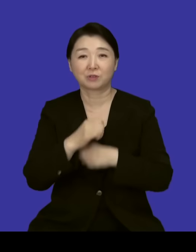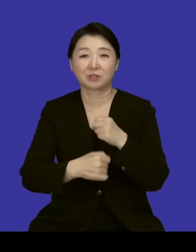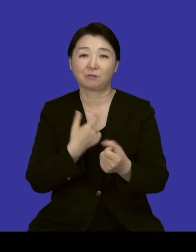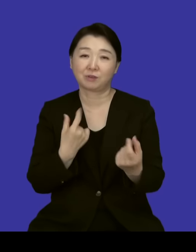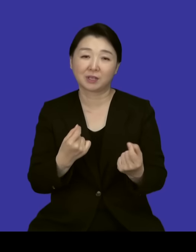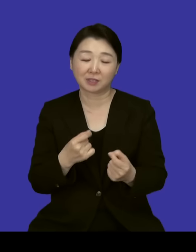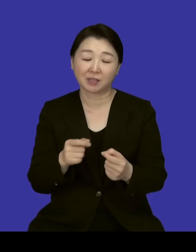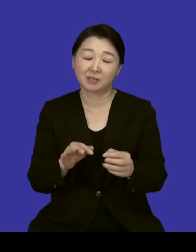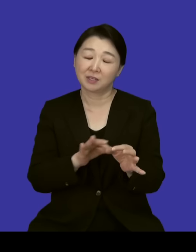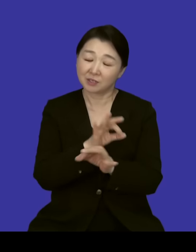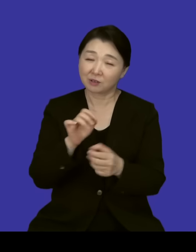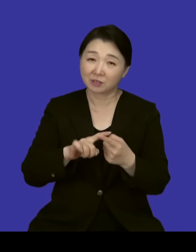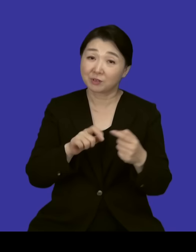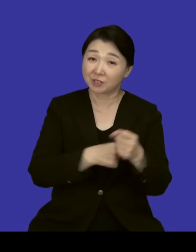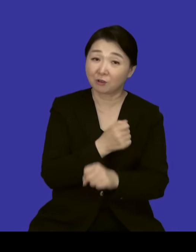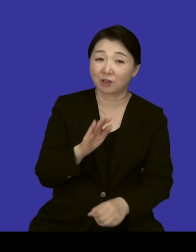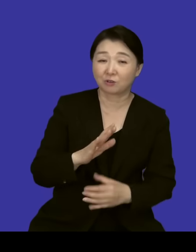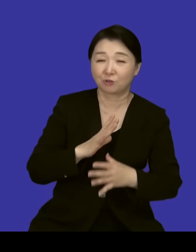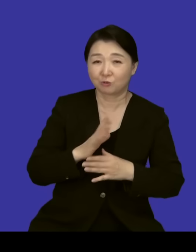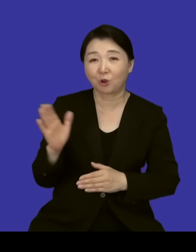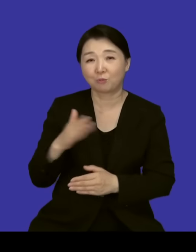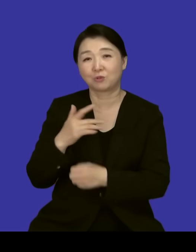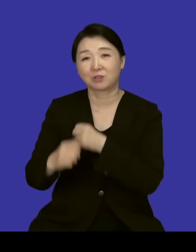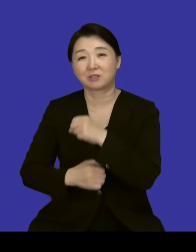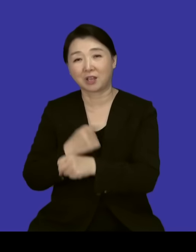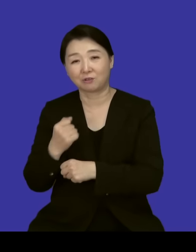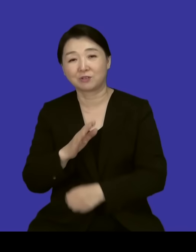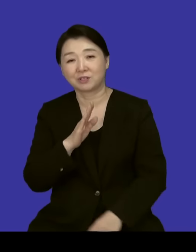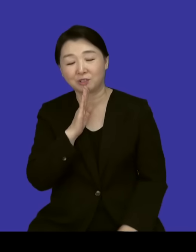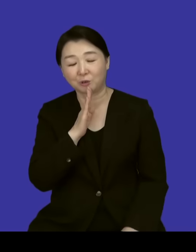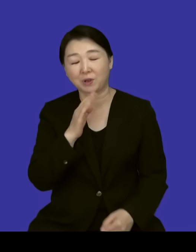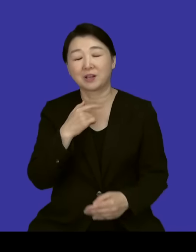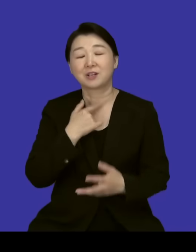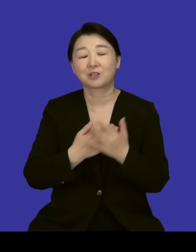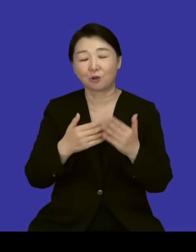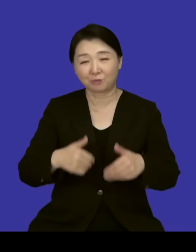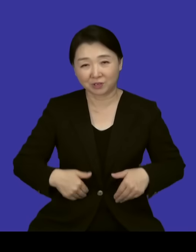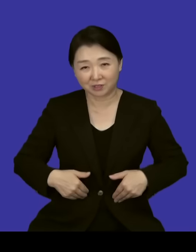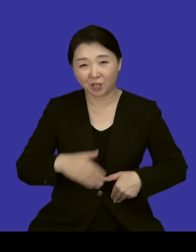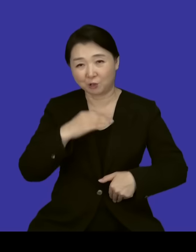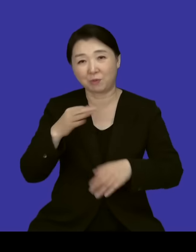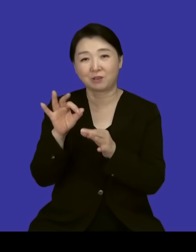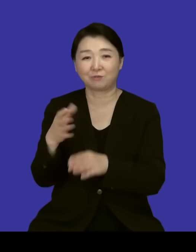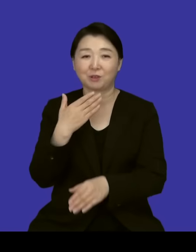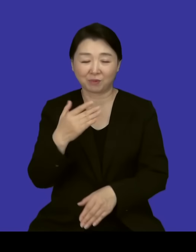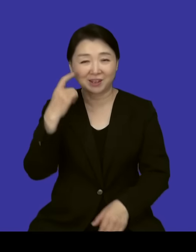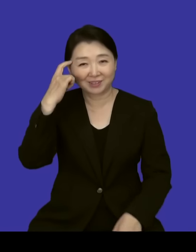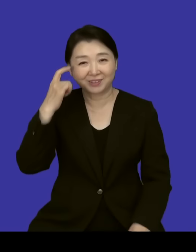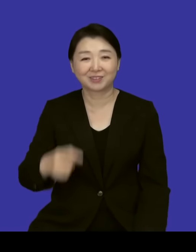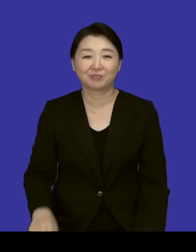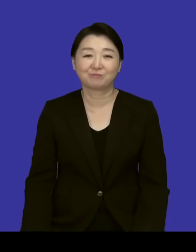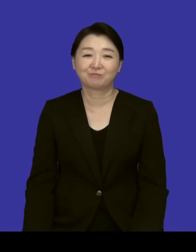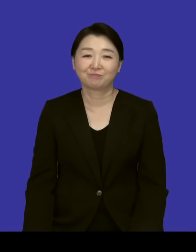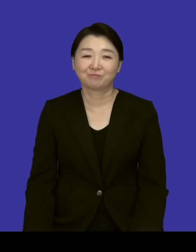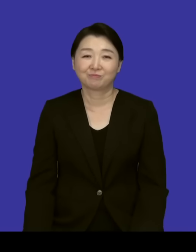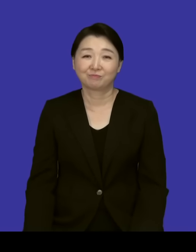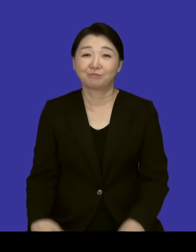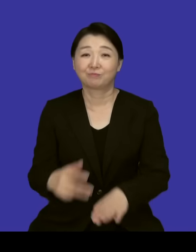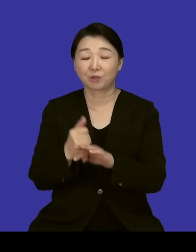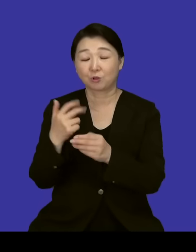그러니까 경제로서의 자유가 아니라 이 두려움에서의 자유를 진정으로 누려야 올바른 투자도 할 수 있다는 생각이 들어서 그것은